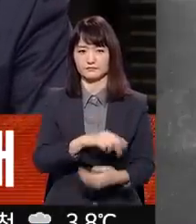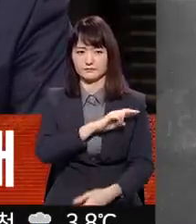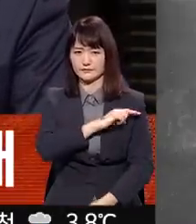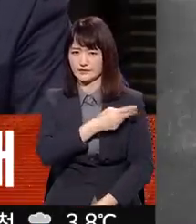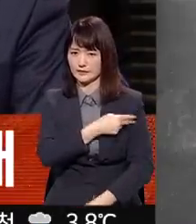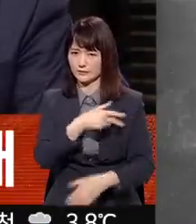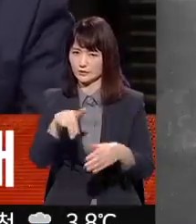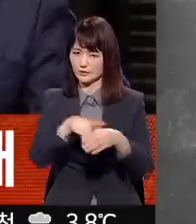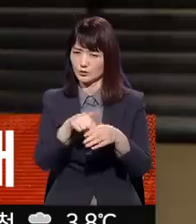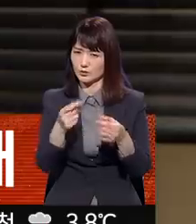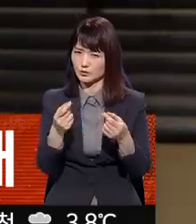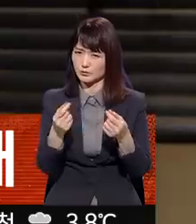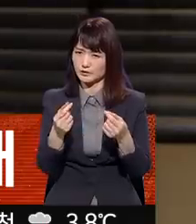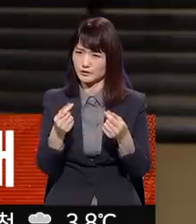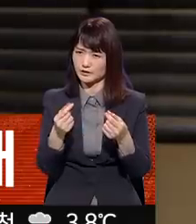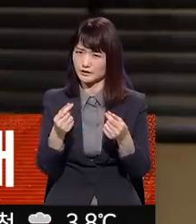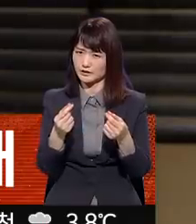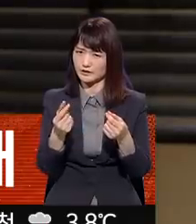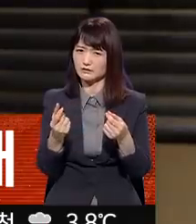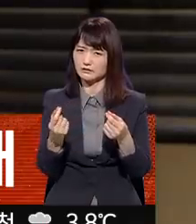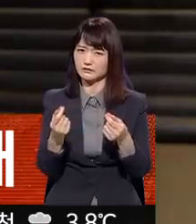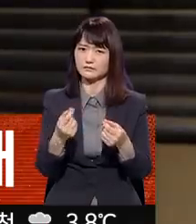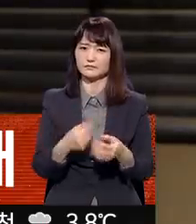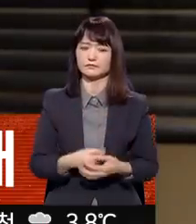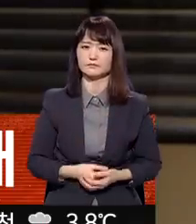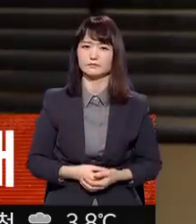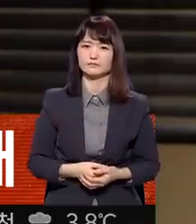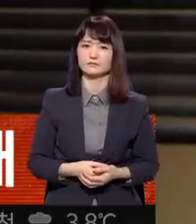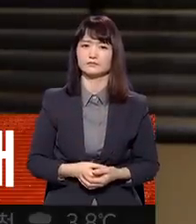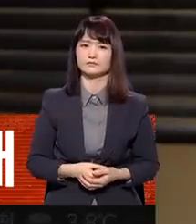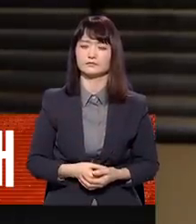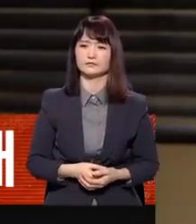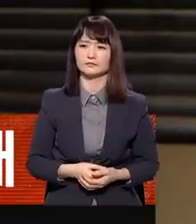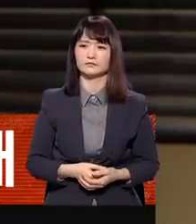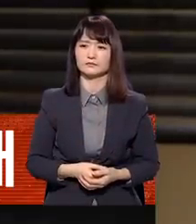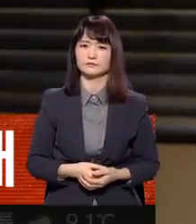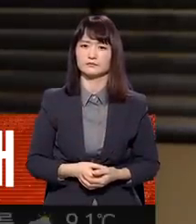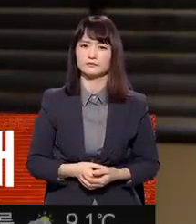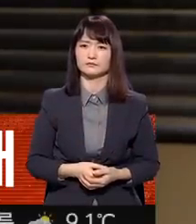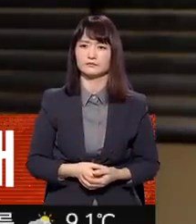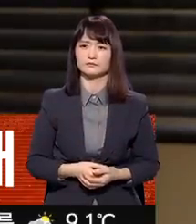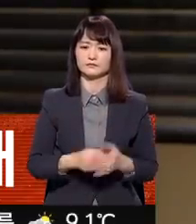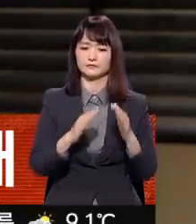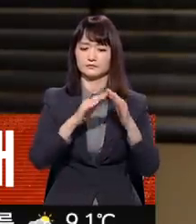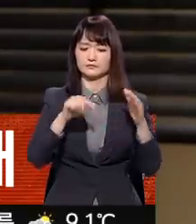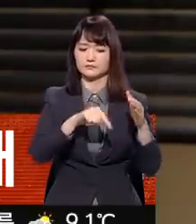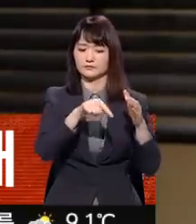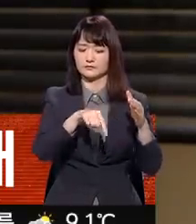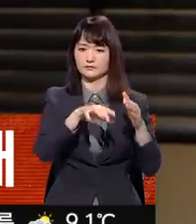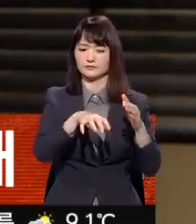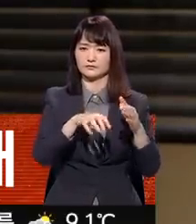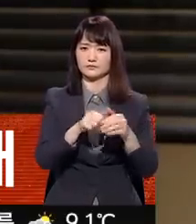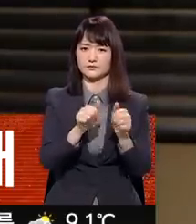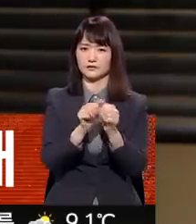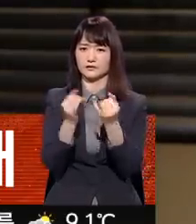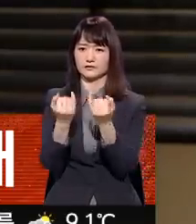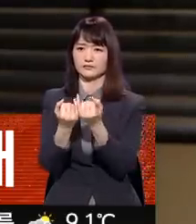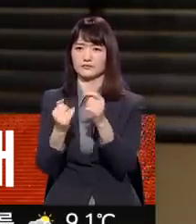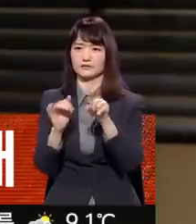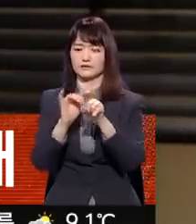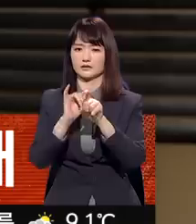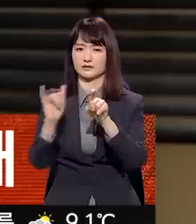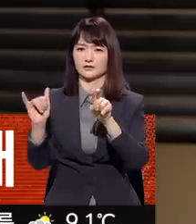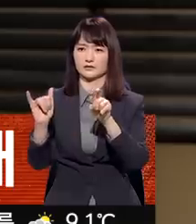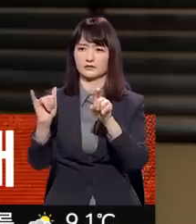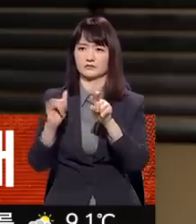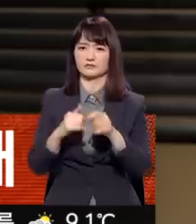종교 같은 그런 어떤 상황이 벌어졌던 것 같습니다. 막 그러다 보니까 그 안에 있는 남녀 10명 다 모두 다 지금